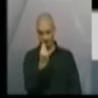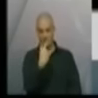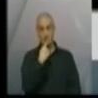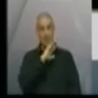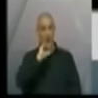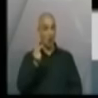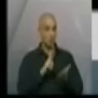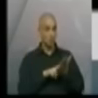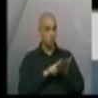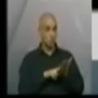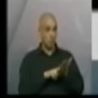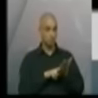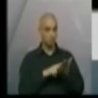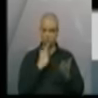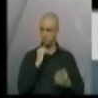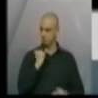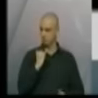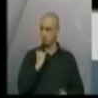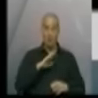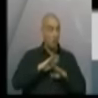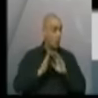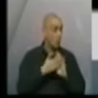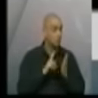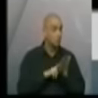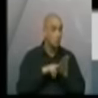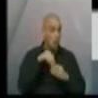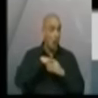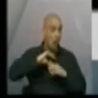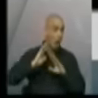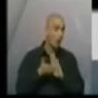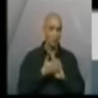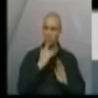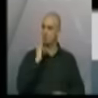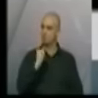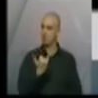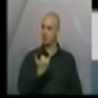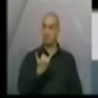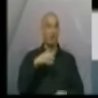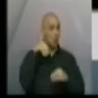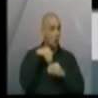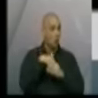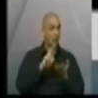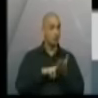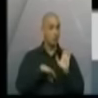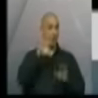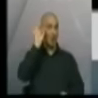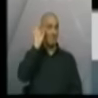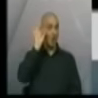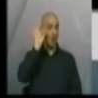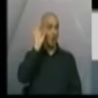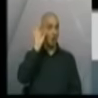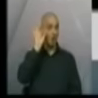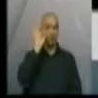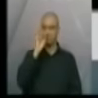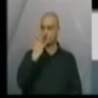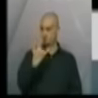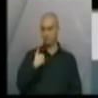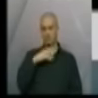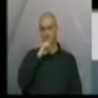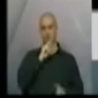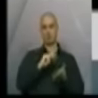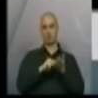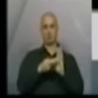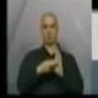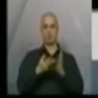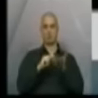כל הזכויות כן כן כל הזכויות כולל הכל כןכ כולל לזכות לבחור אז עכשיו בוא ניגש לתוכנית